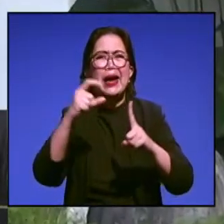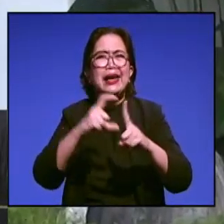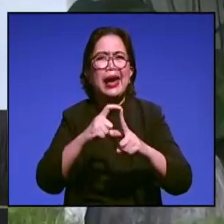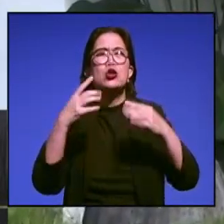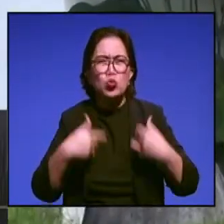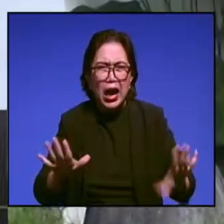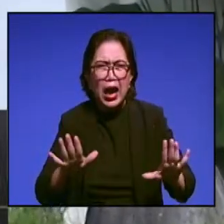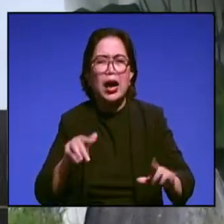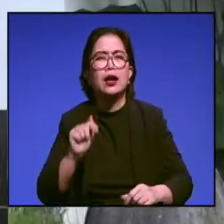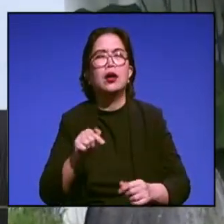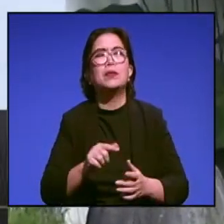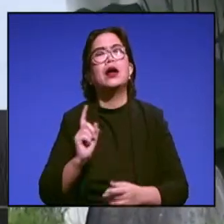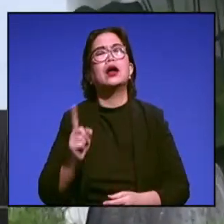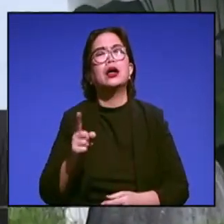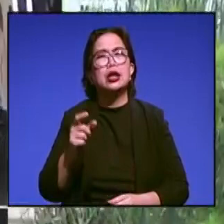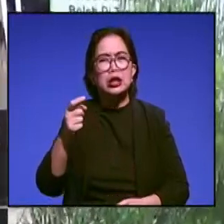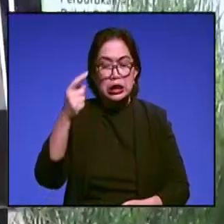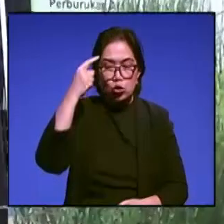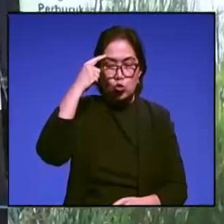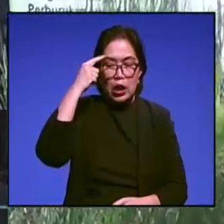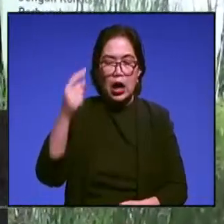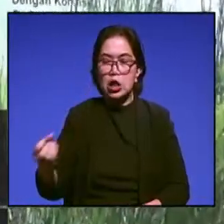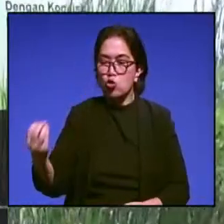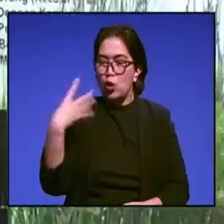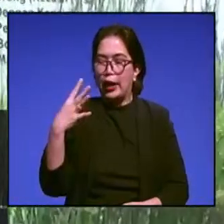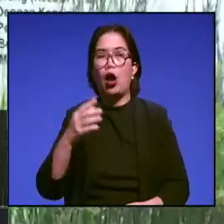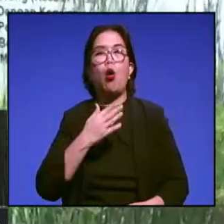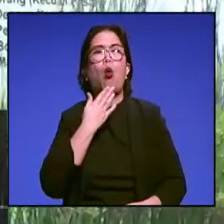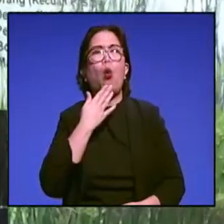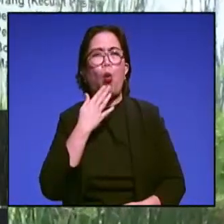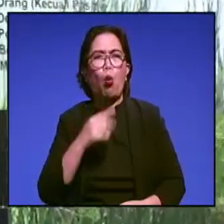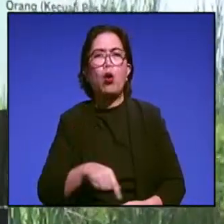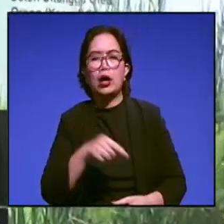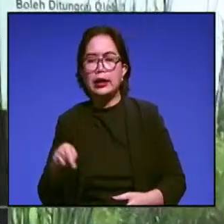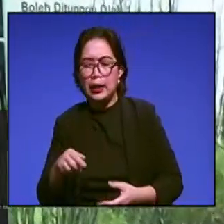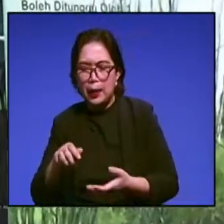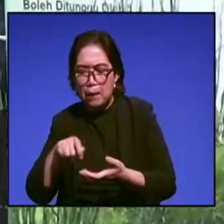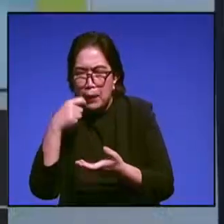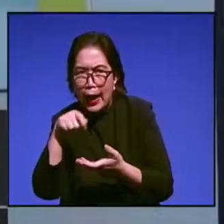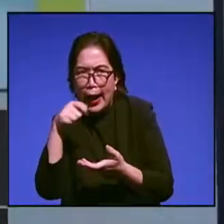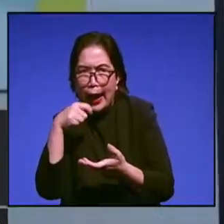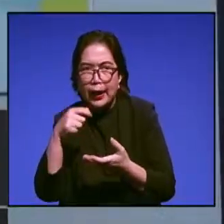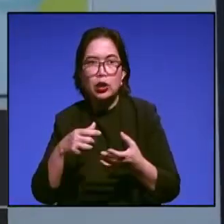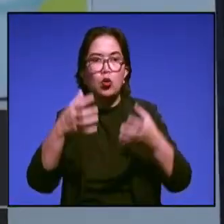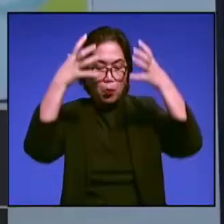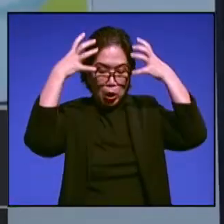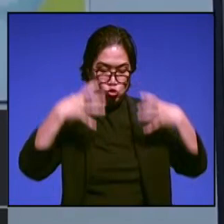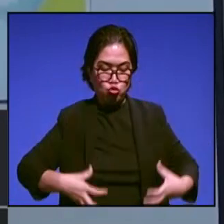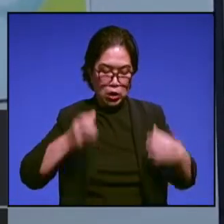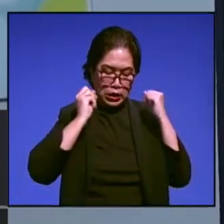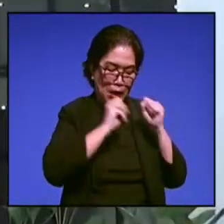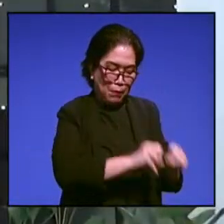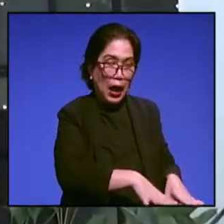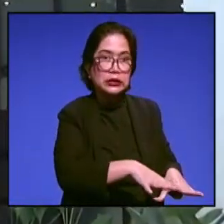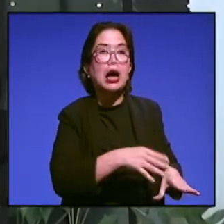diduga keempat tertular coffee 19 Saat makan di ruang istirahat atau saat membuka baju hasfat hobi